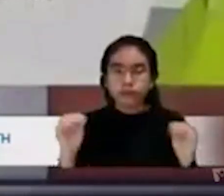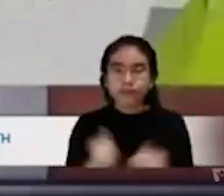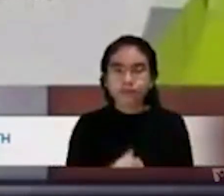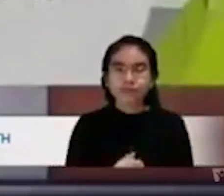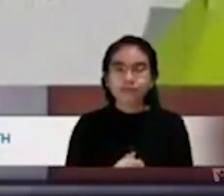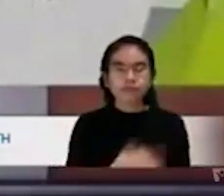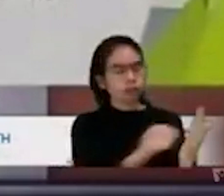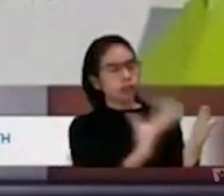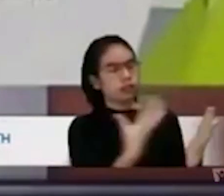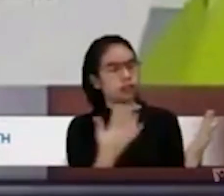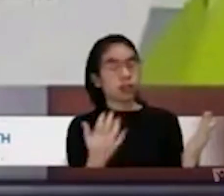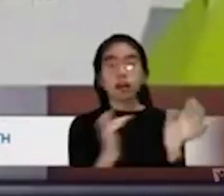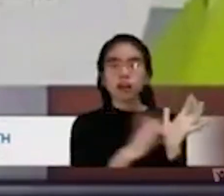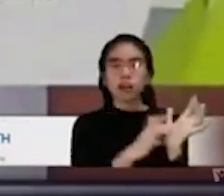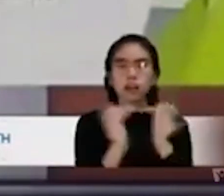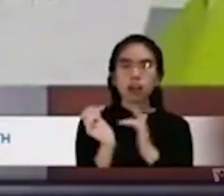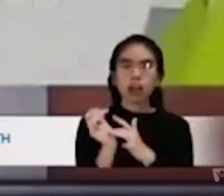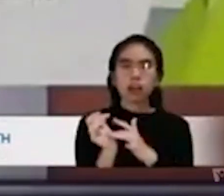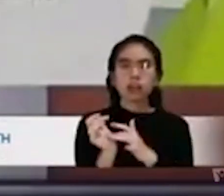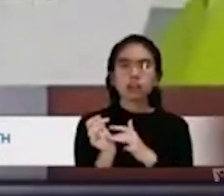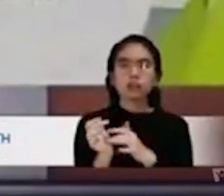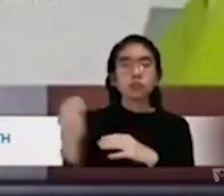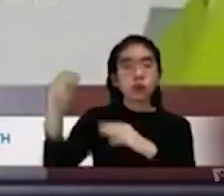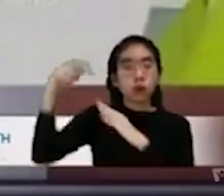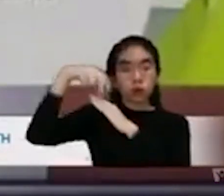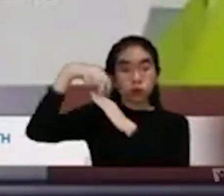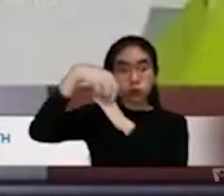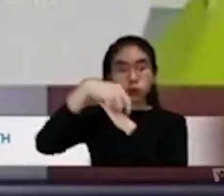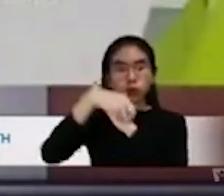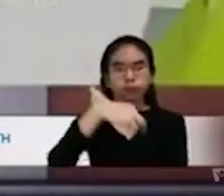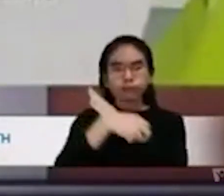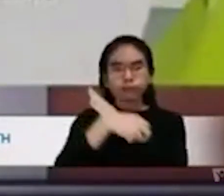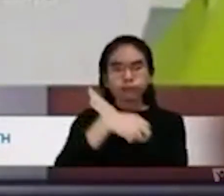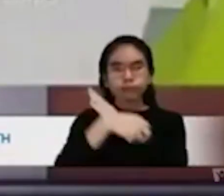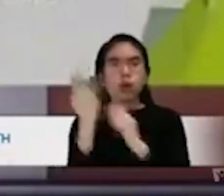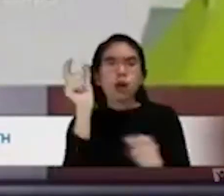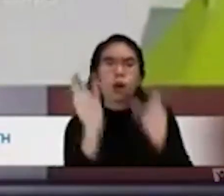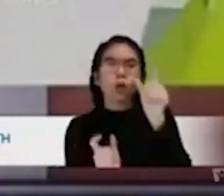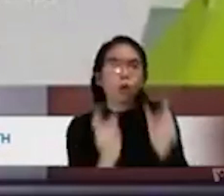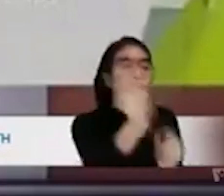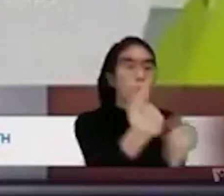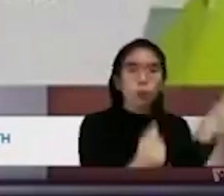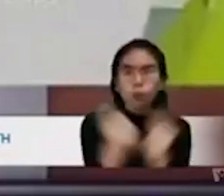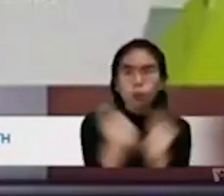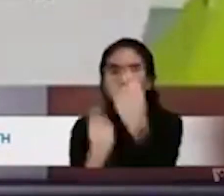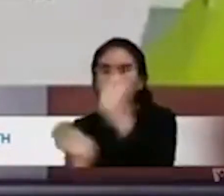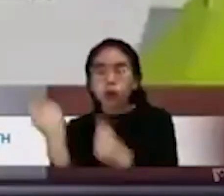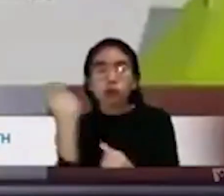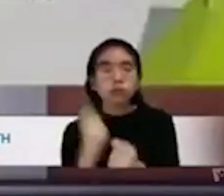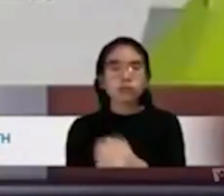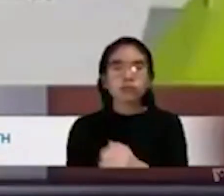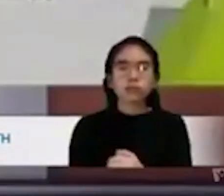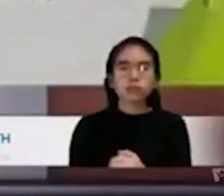banyak berbondong-bondong mengikuti dia. Maka datanglah seorang yang sakit kusta kepadanya. Lalu sujud menyembah dia